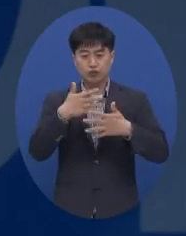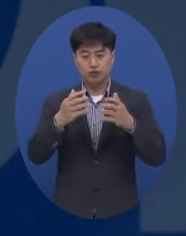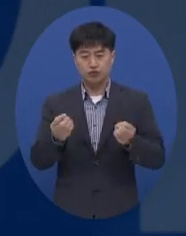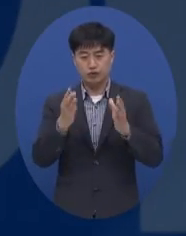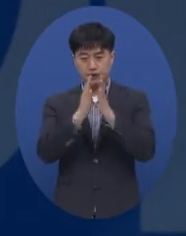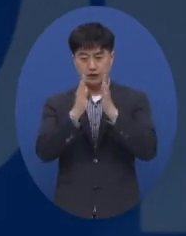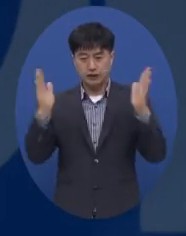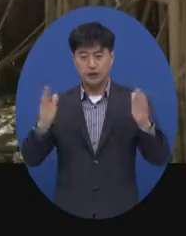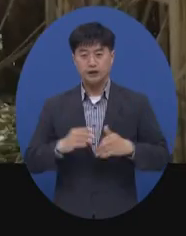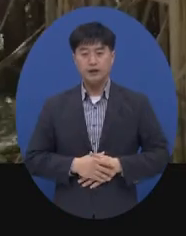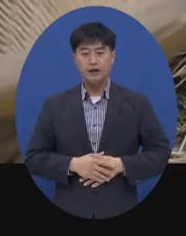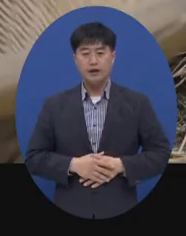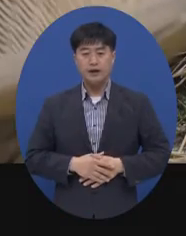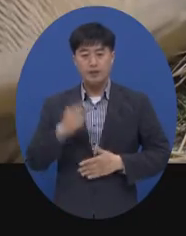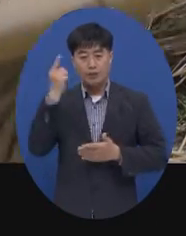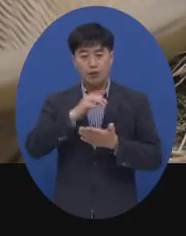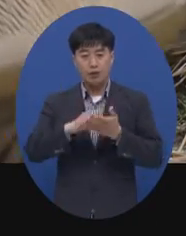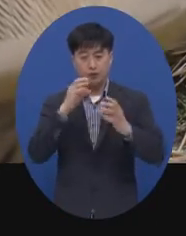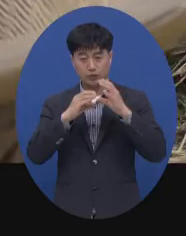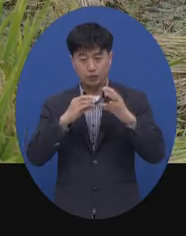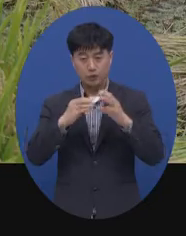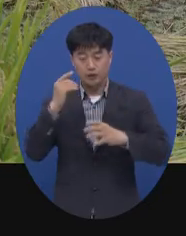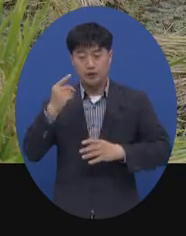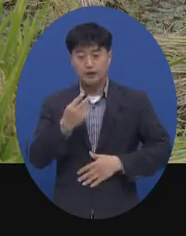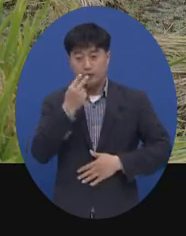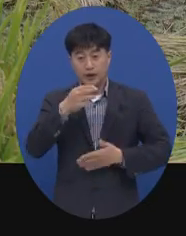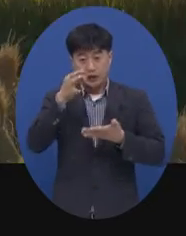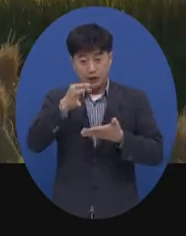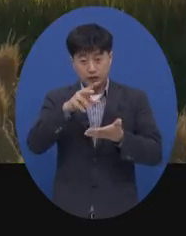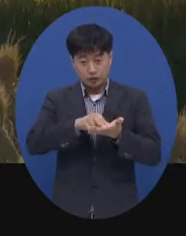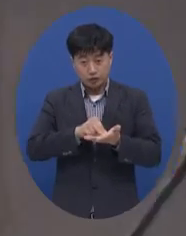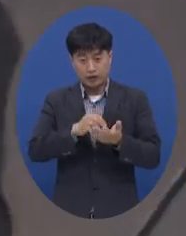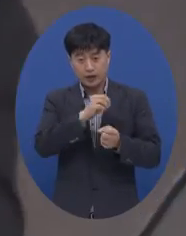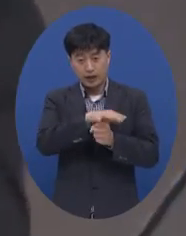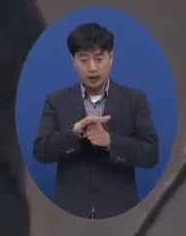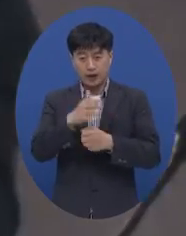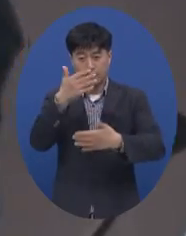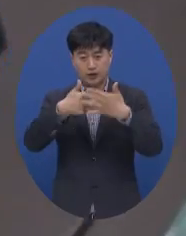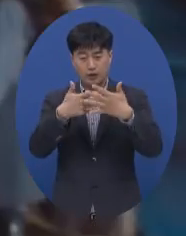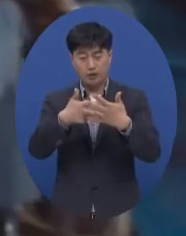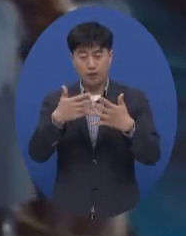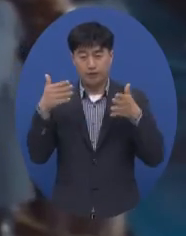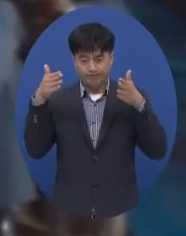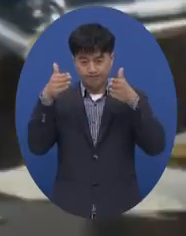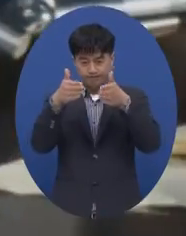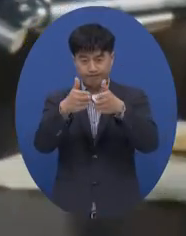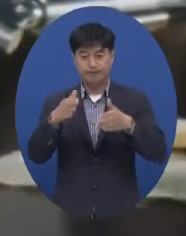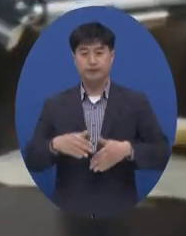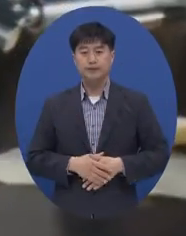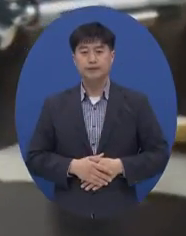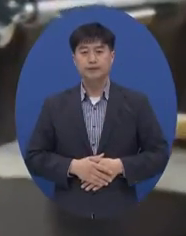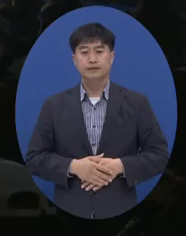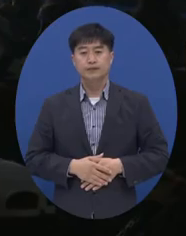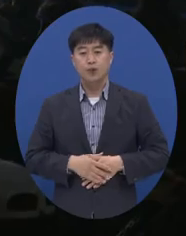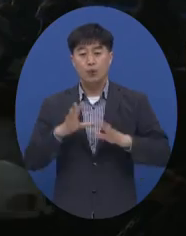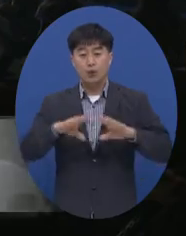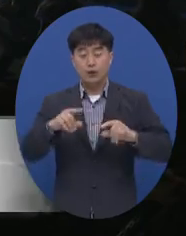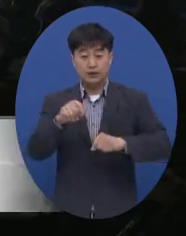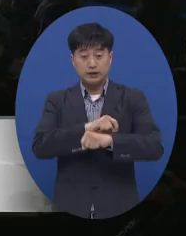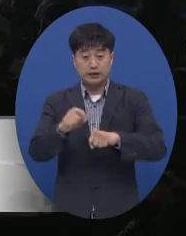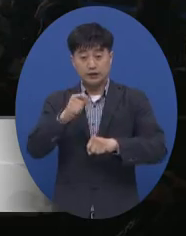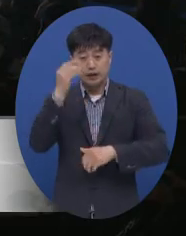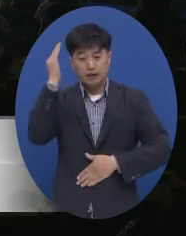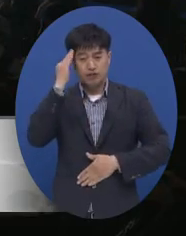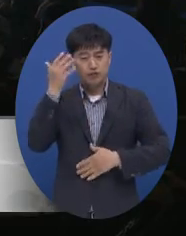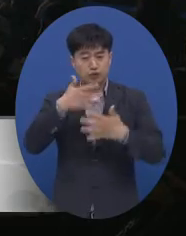영화제가 열렸습니다. 평화, 소통, 생명의 가치를 주제로 한 다양한 영화가 시선을 끕니다.